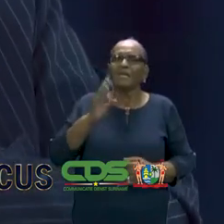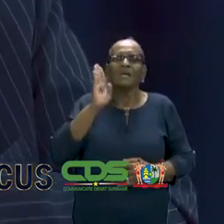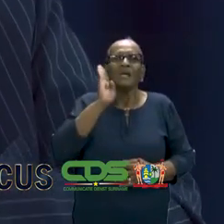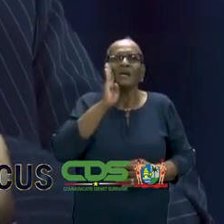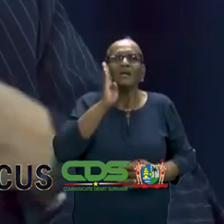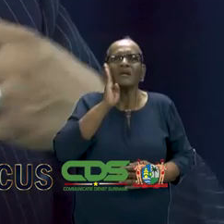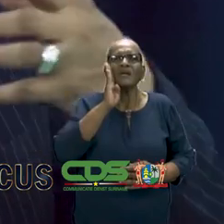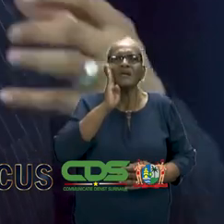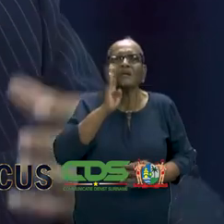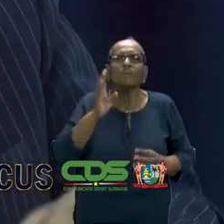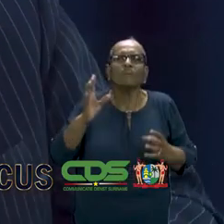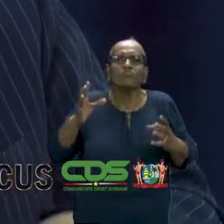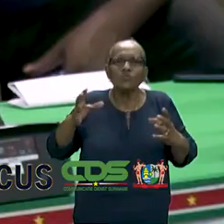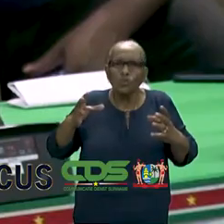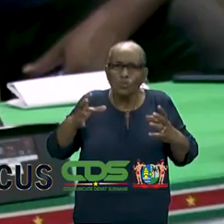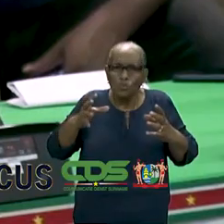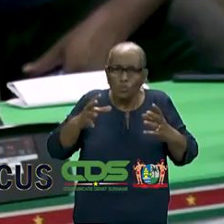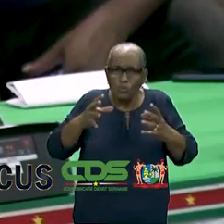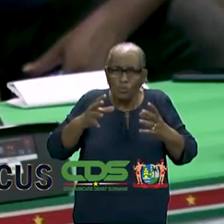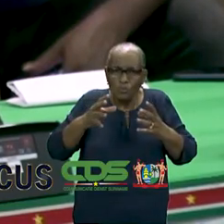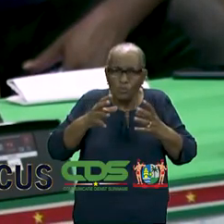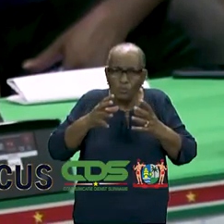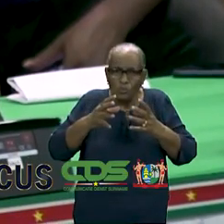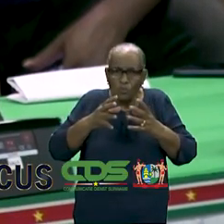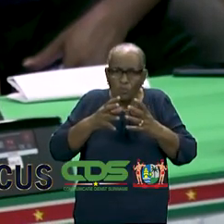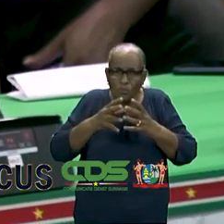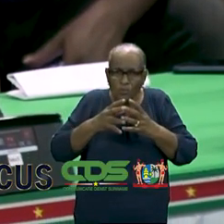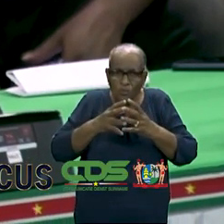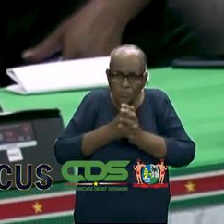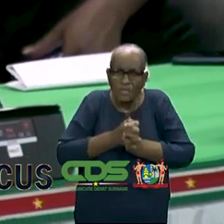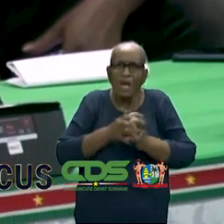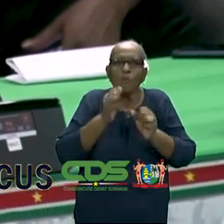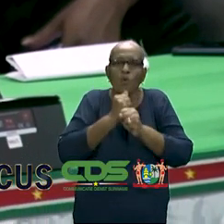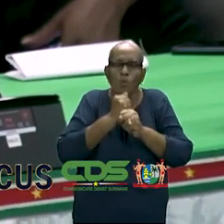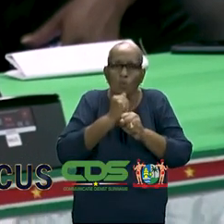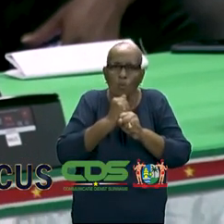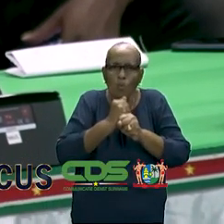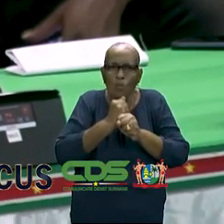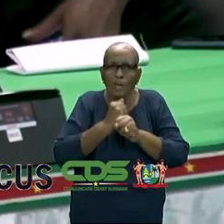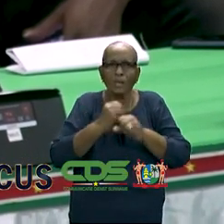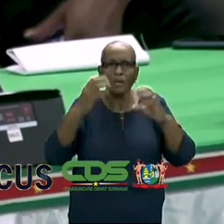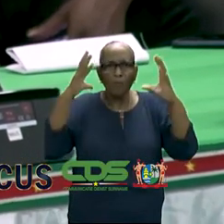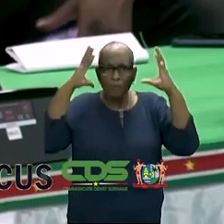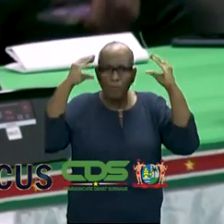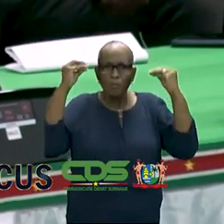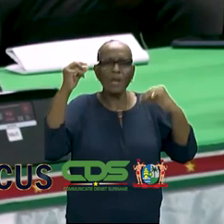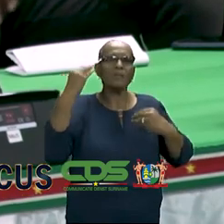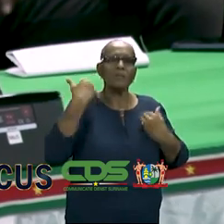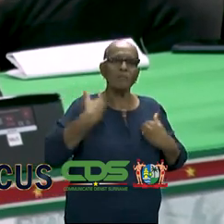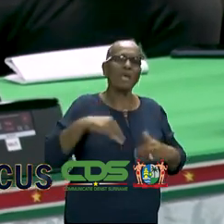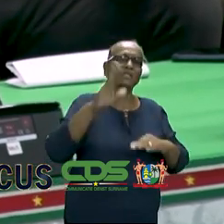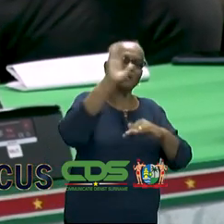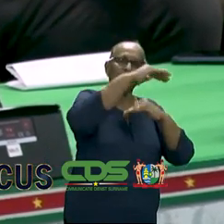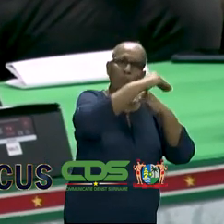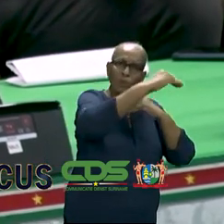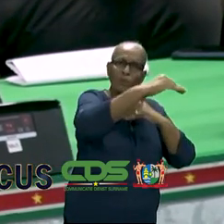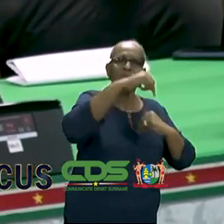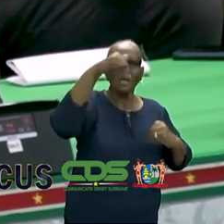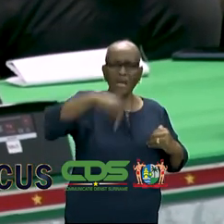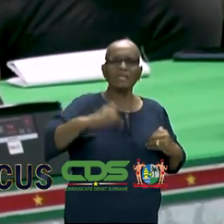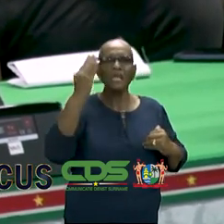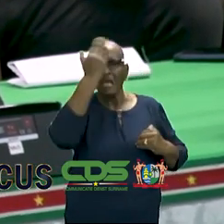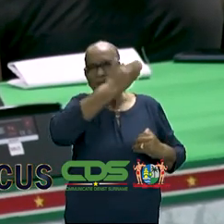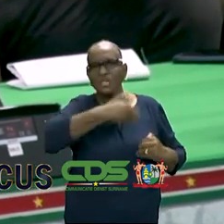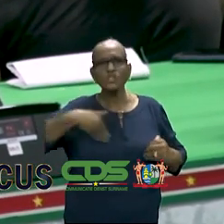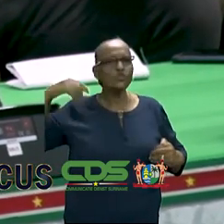een nauwe samenwerking zijn tussen de diaspora gemeenschap en de Surinaamse gemeenschap. Dat is wat ik bedoel om het land Suriname